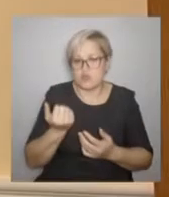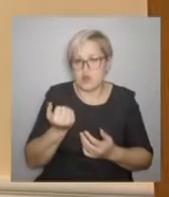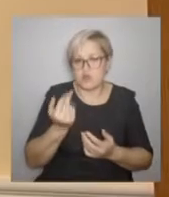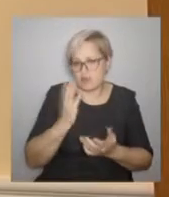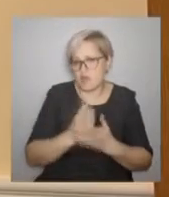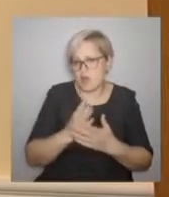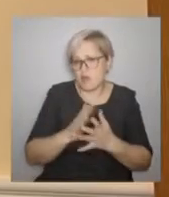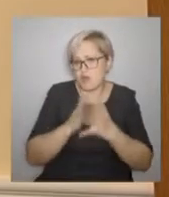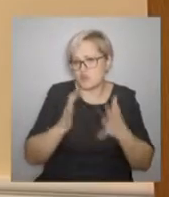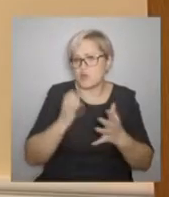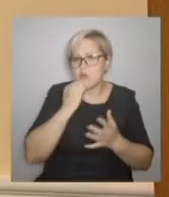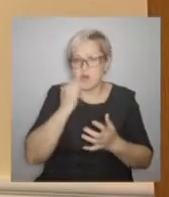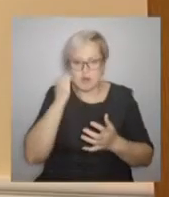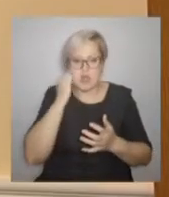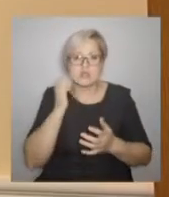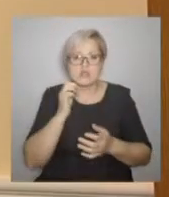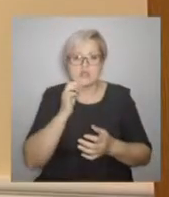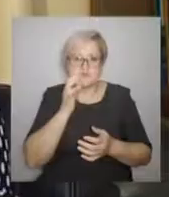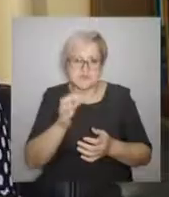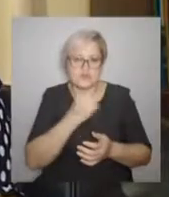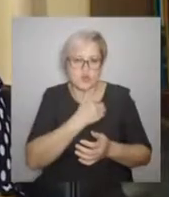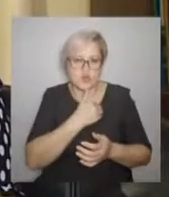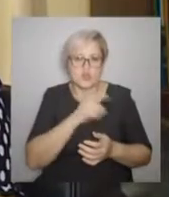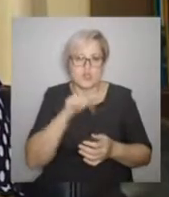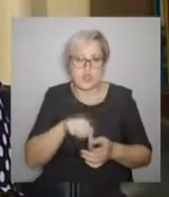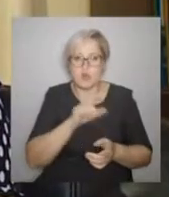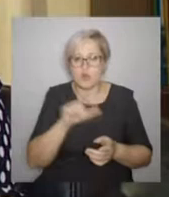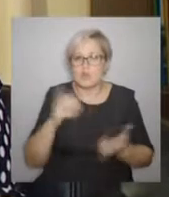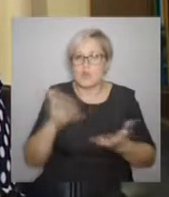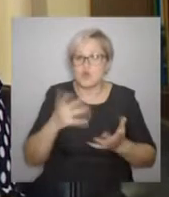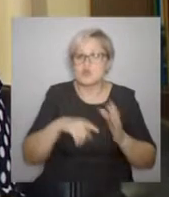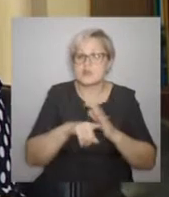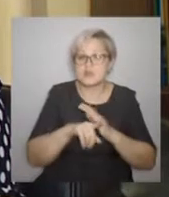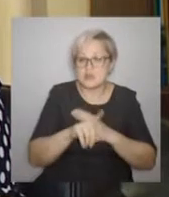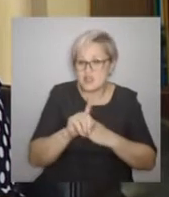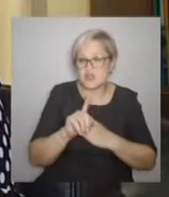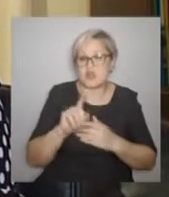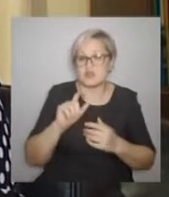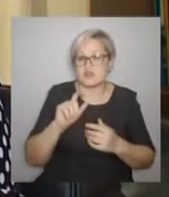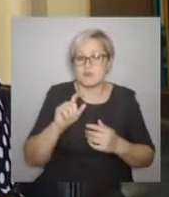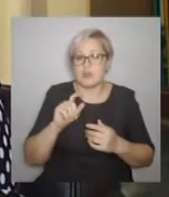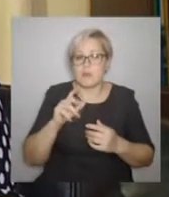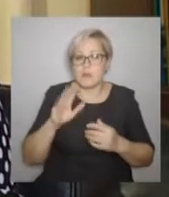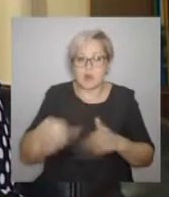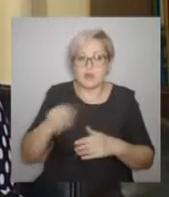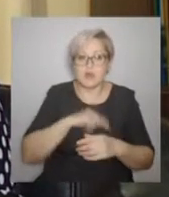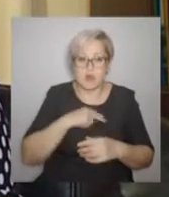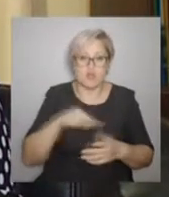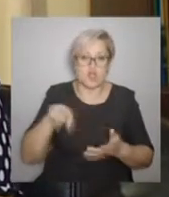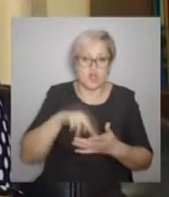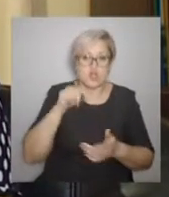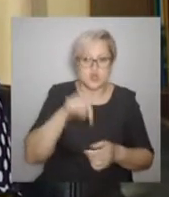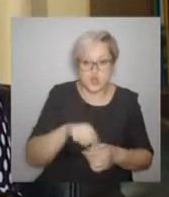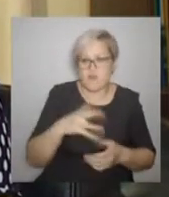помещения. Ваши личные деньги? Ну да. Вот. И прям большую благодарность